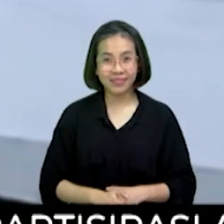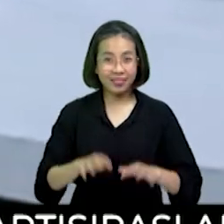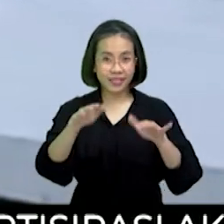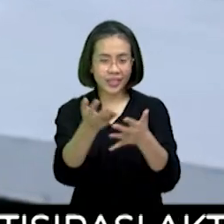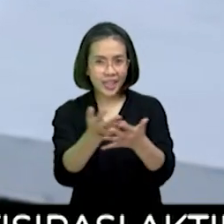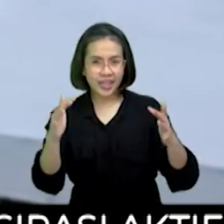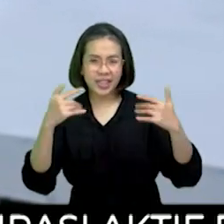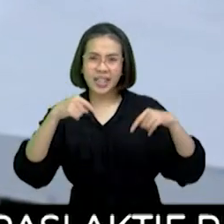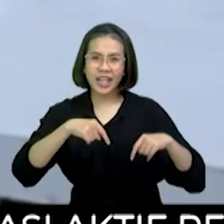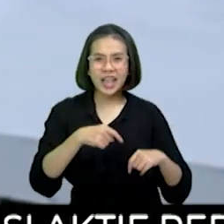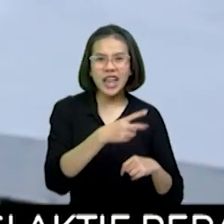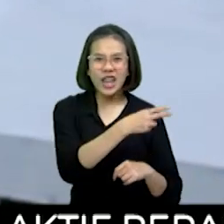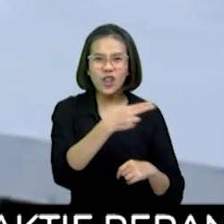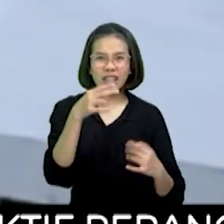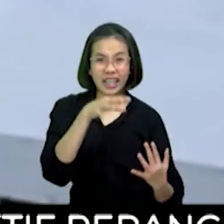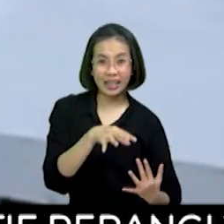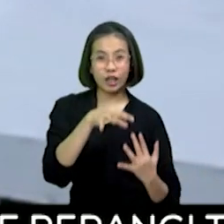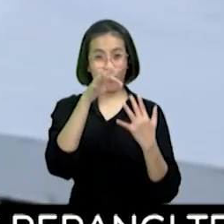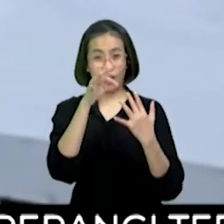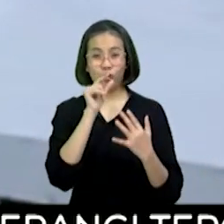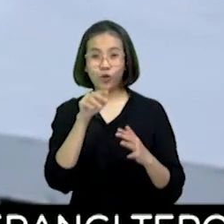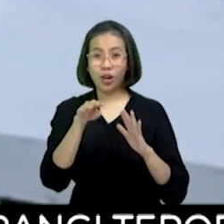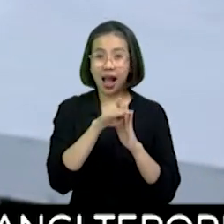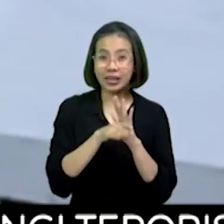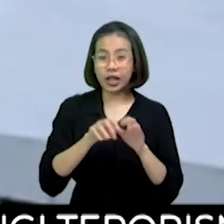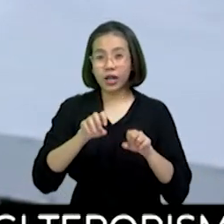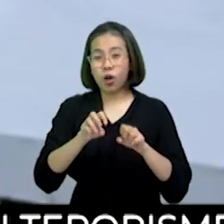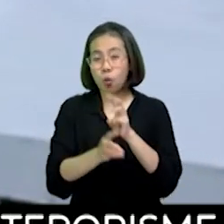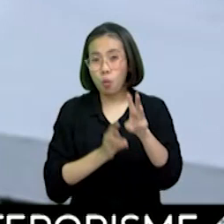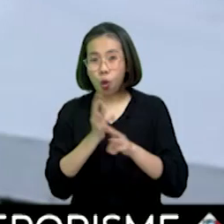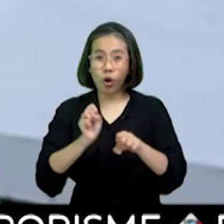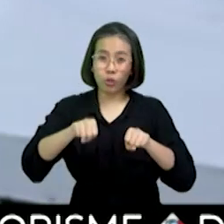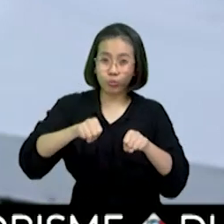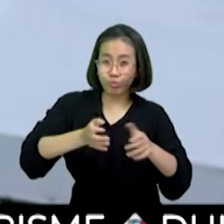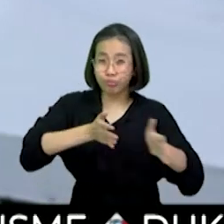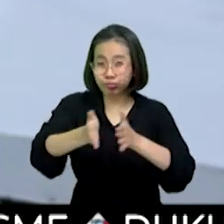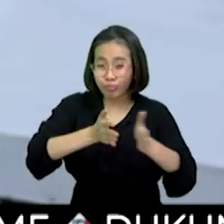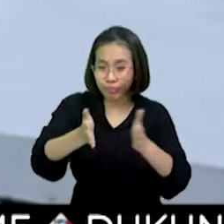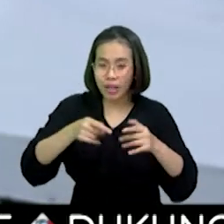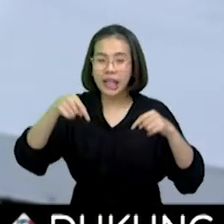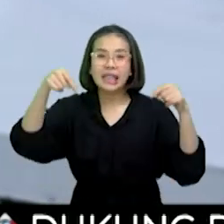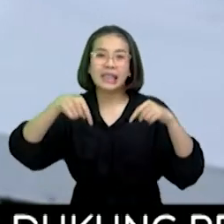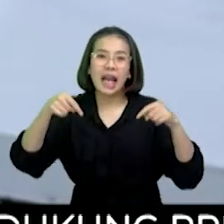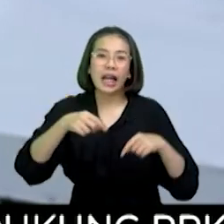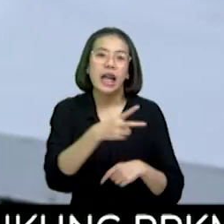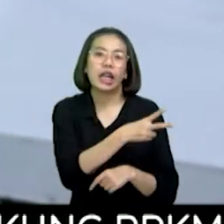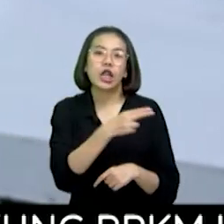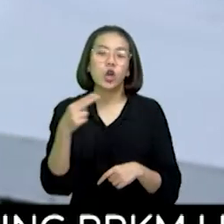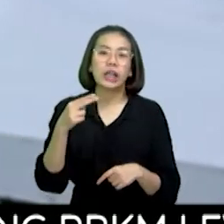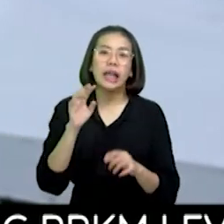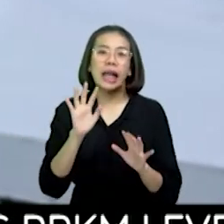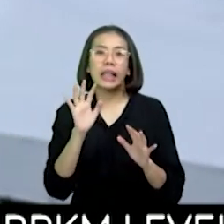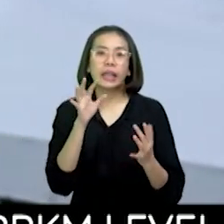Pemirsa, selain menjadi tuan rumah dari ajang bergengsi World Superbike 2021, Indonesia juga digadang menjadi tuan rumah